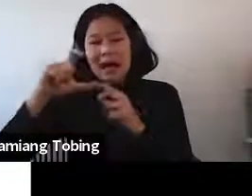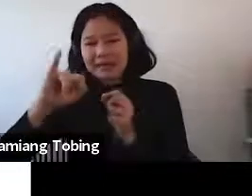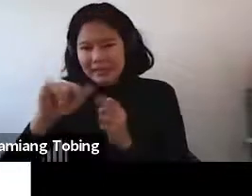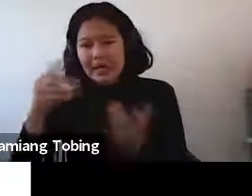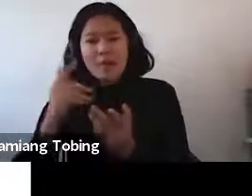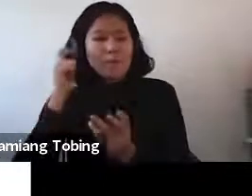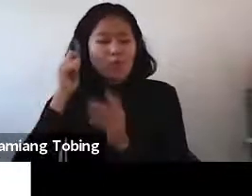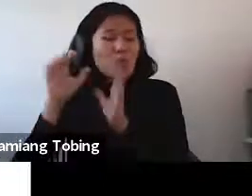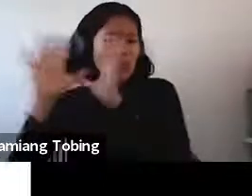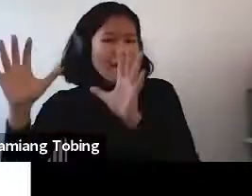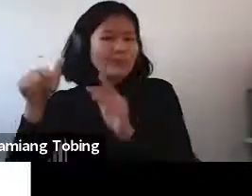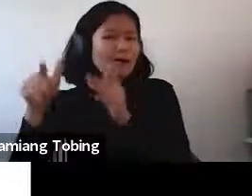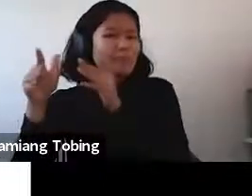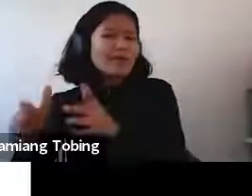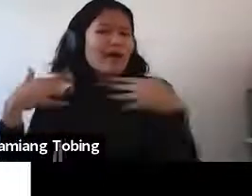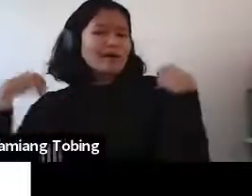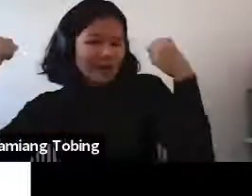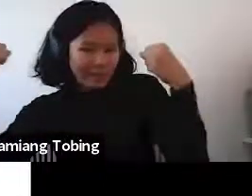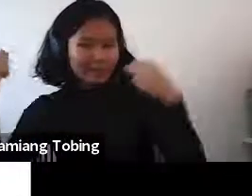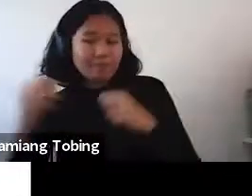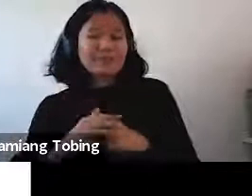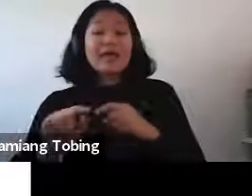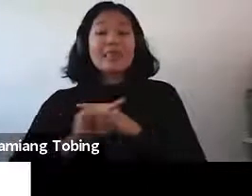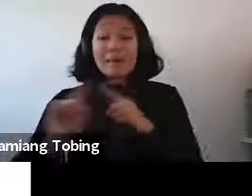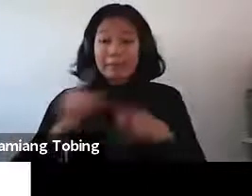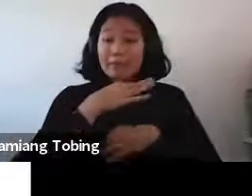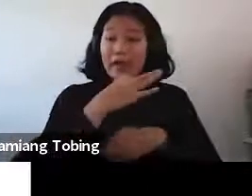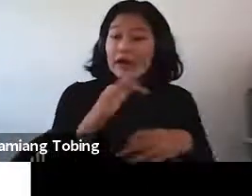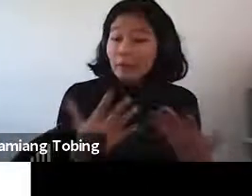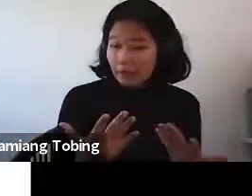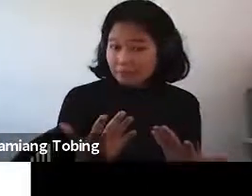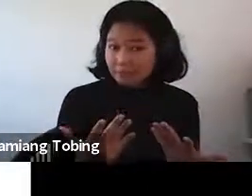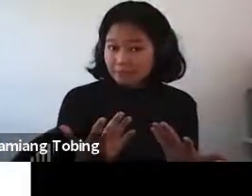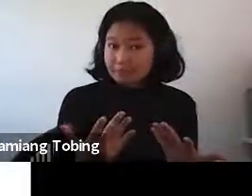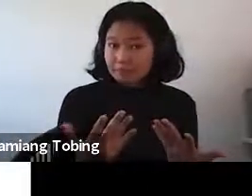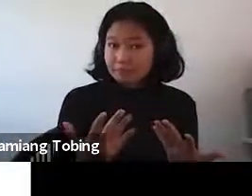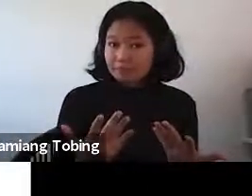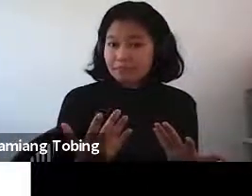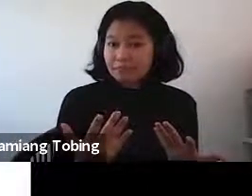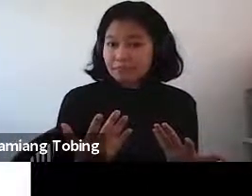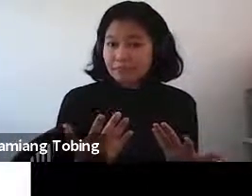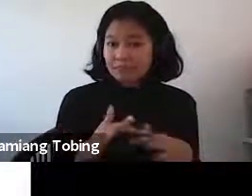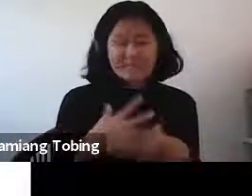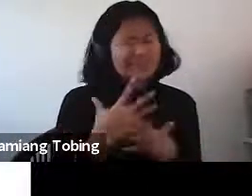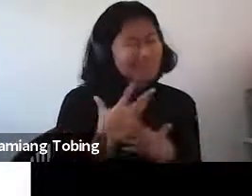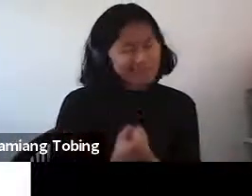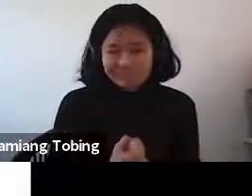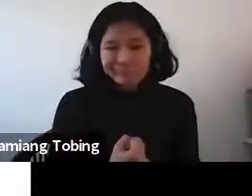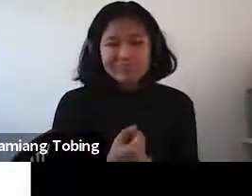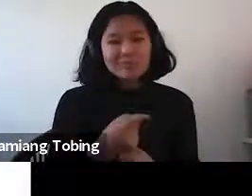sektor kesehatan. Nah, tetapi yang menarik adalah, atau yang menyedihkan ya,